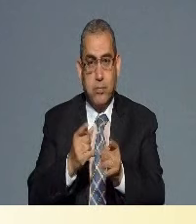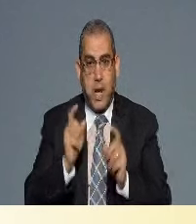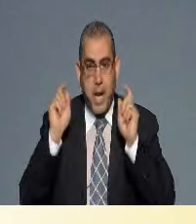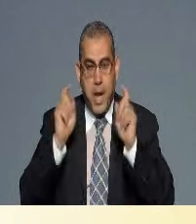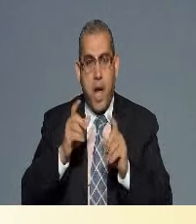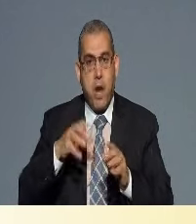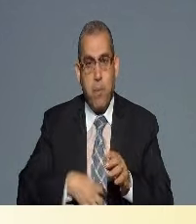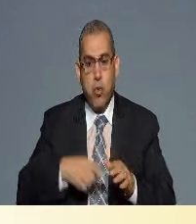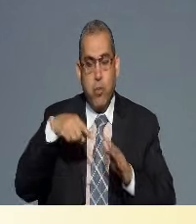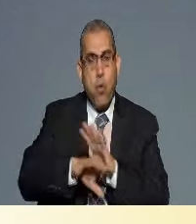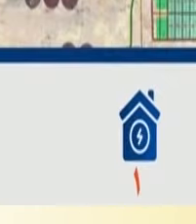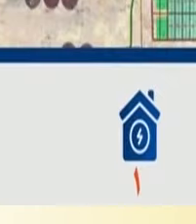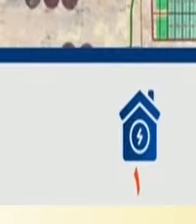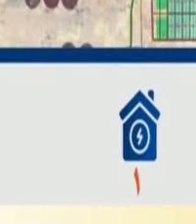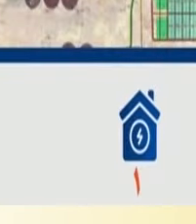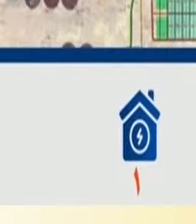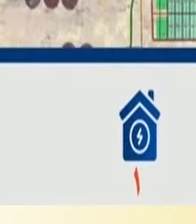من أغسطس القادم.